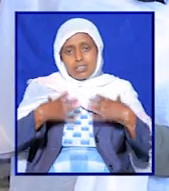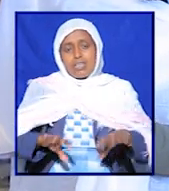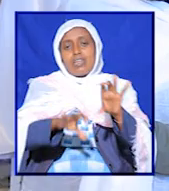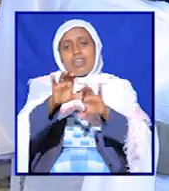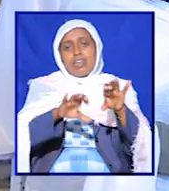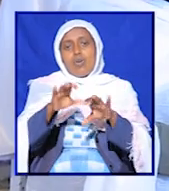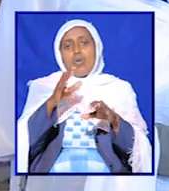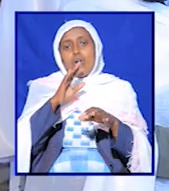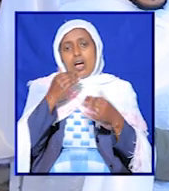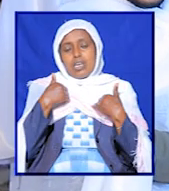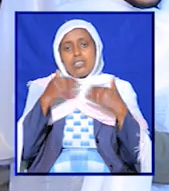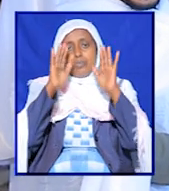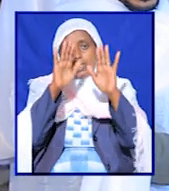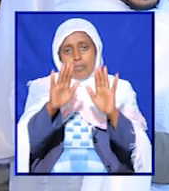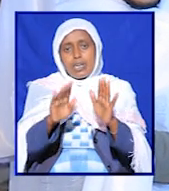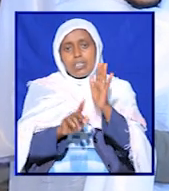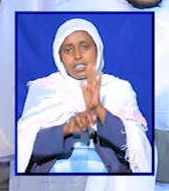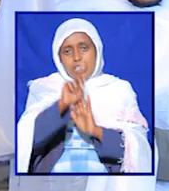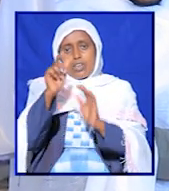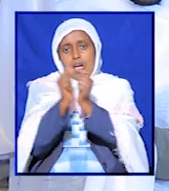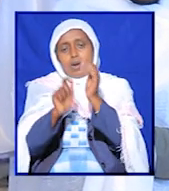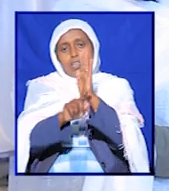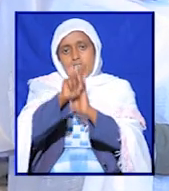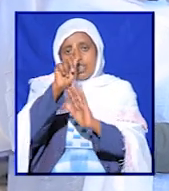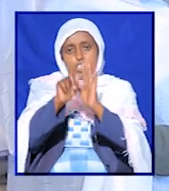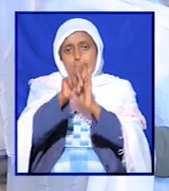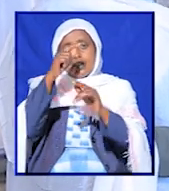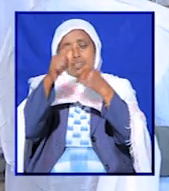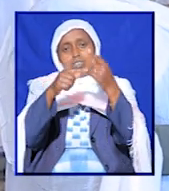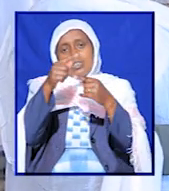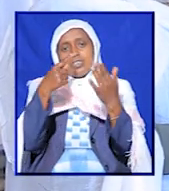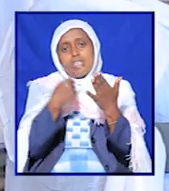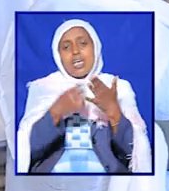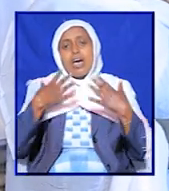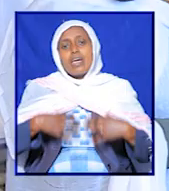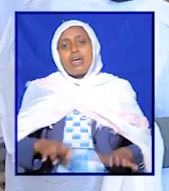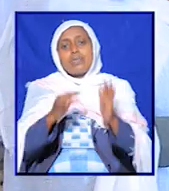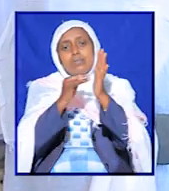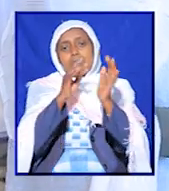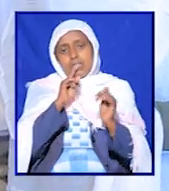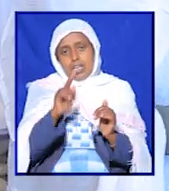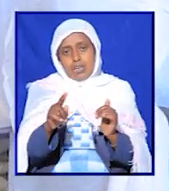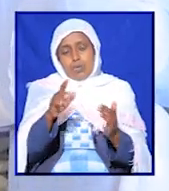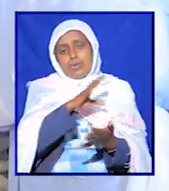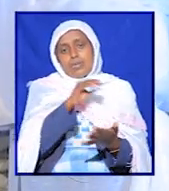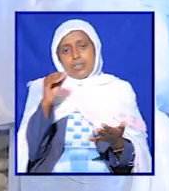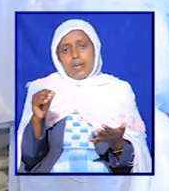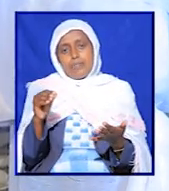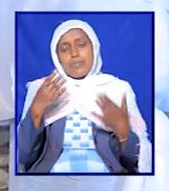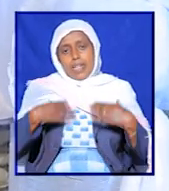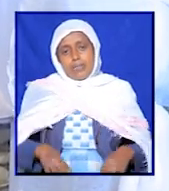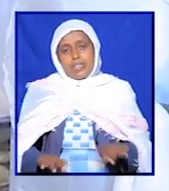አለች። በታምራት ሲያድግ እያደገች የሄደችና የዛ ቀሚስ ምሳሌ ነው እና